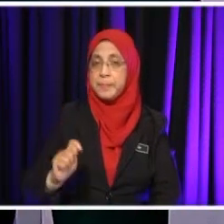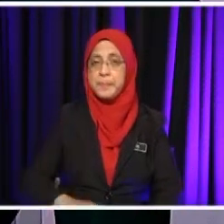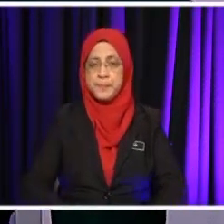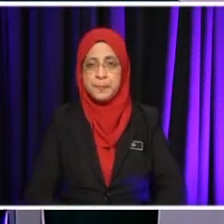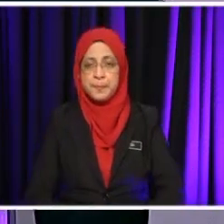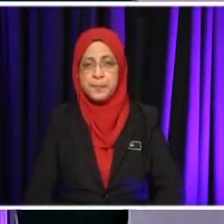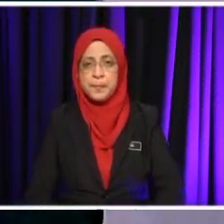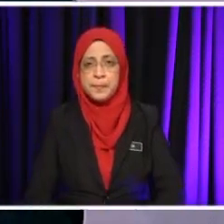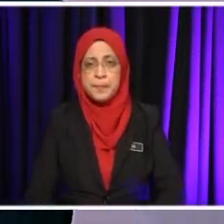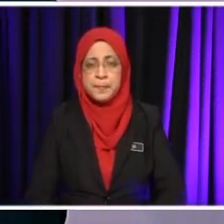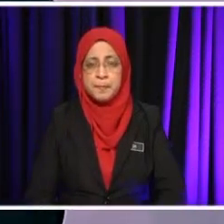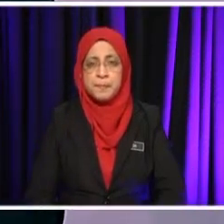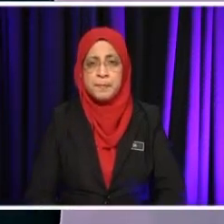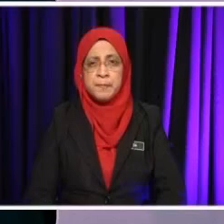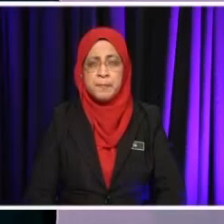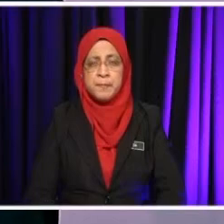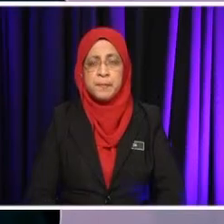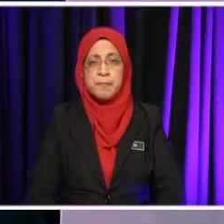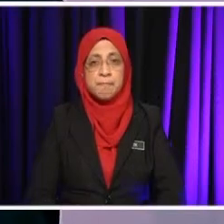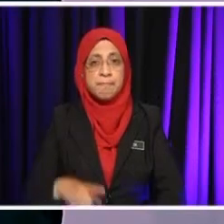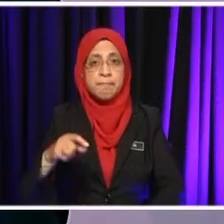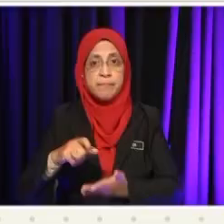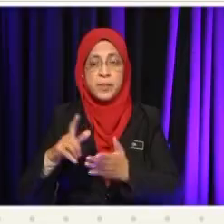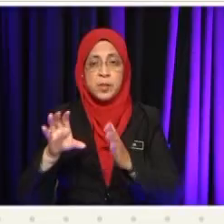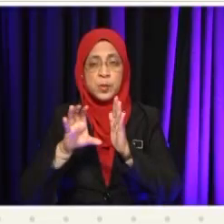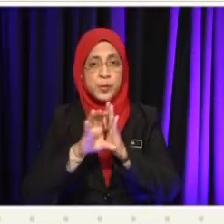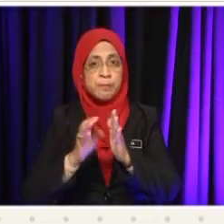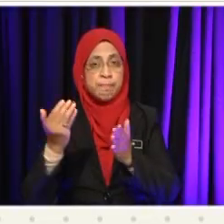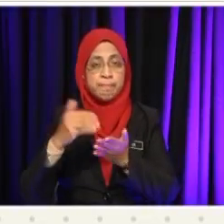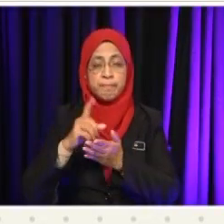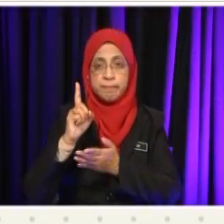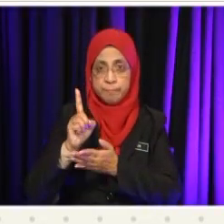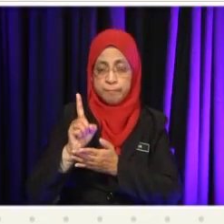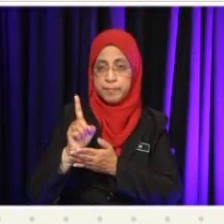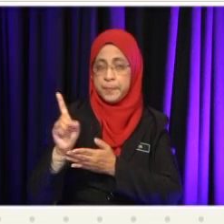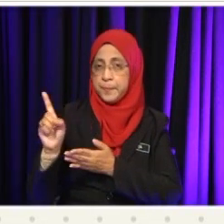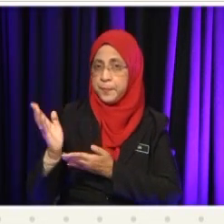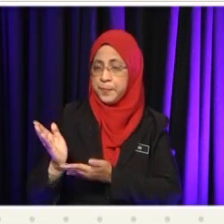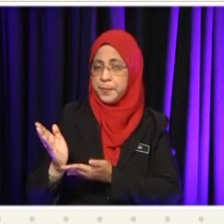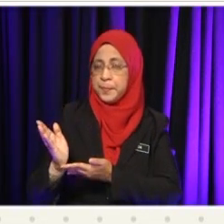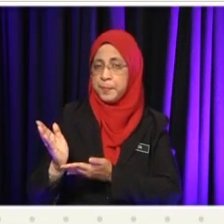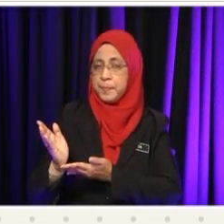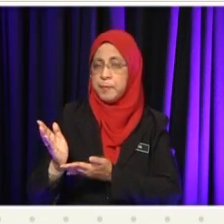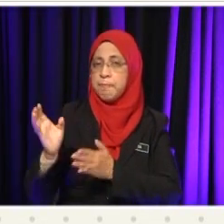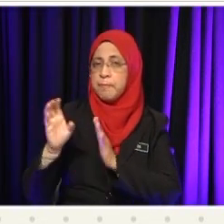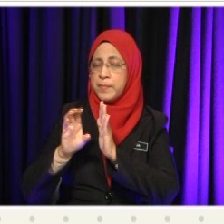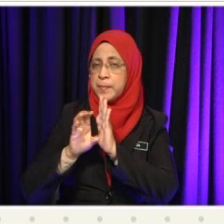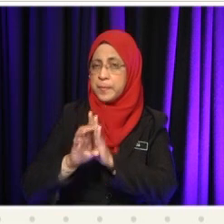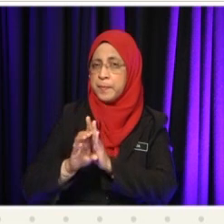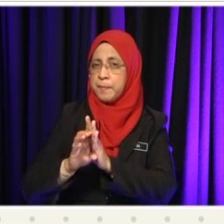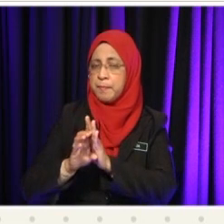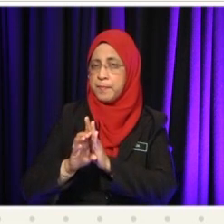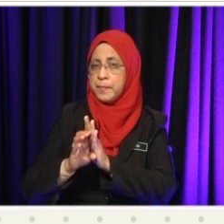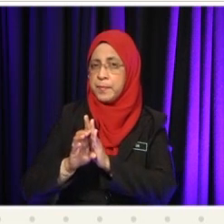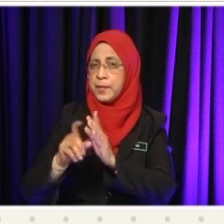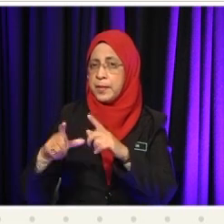Oke dan ini adalah contoh yang lagi satu yaitu contoh dalam bentuk kedudukan